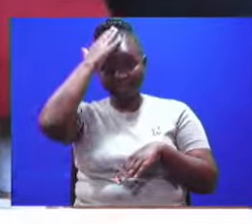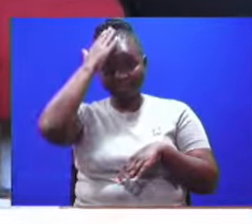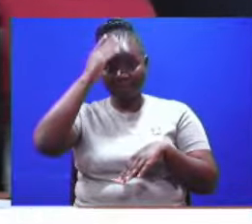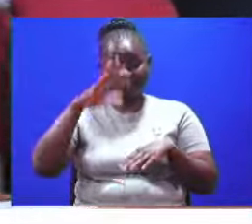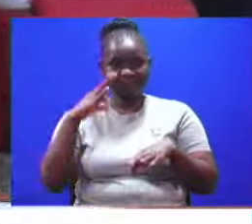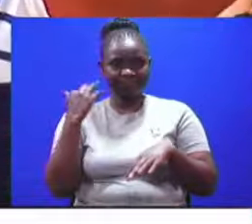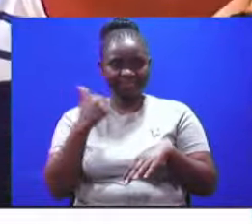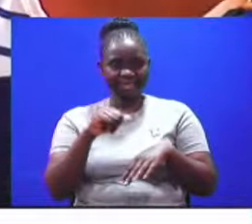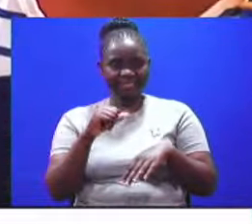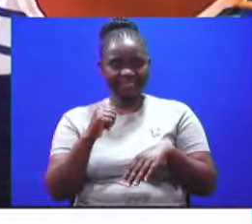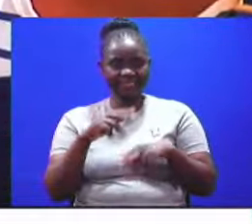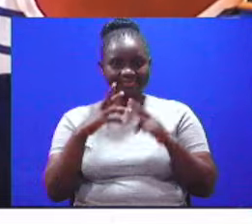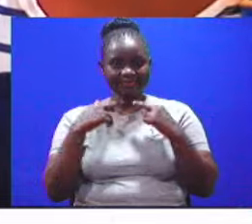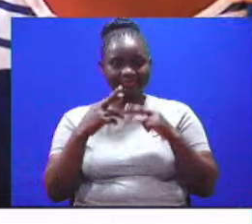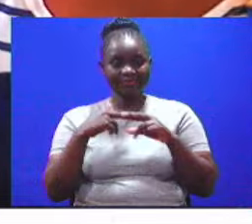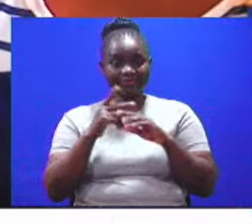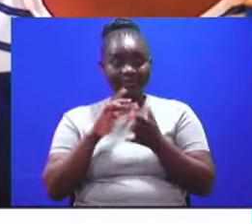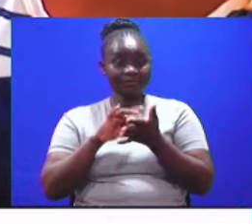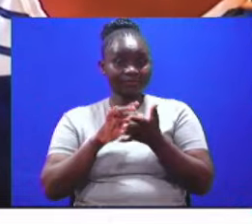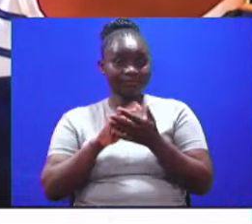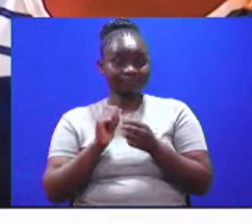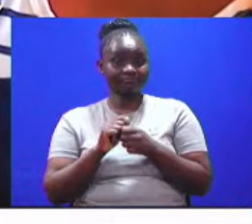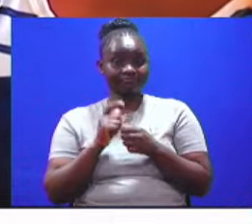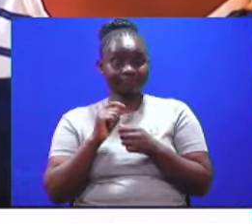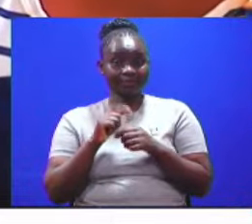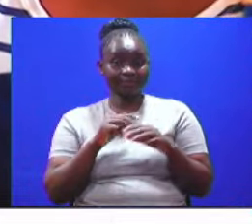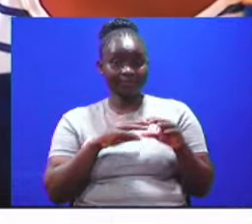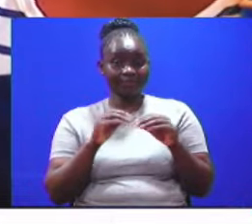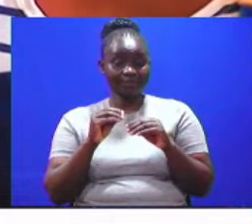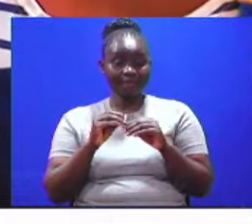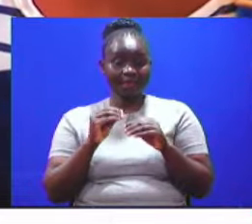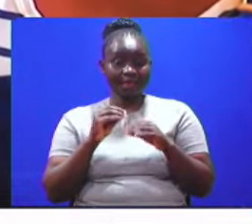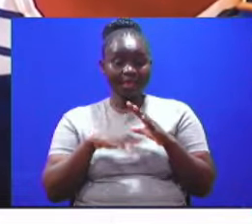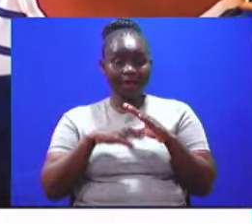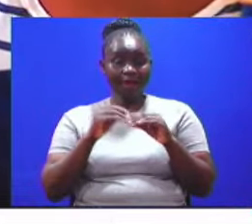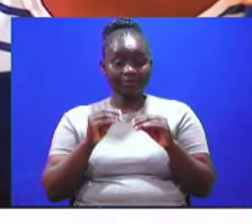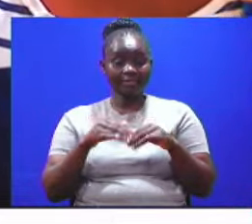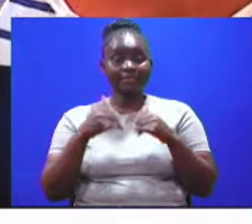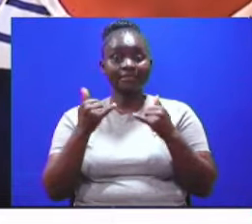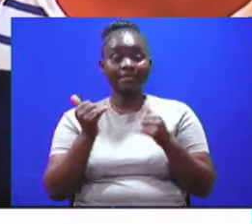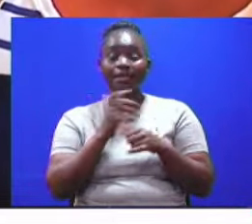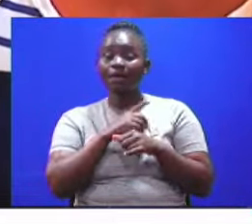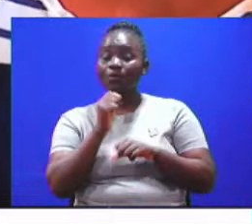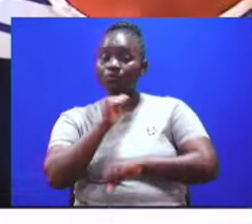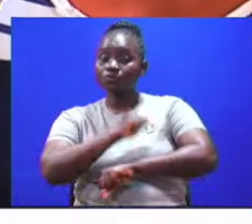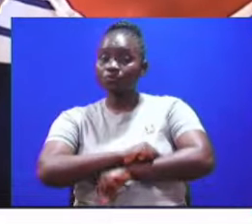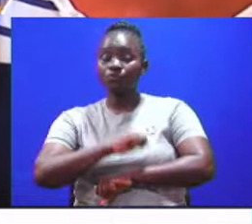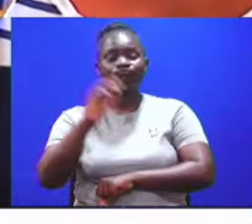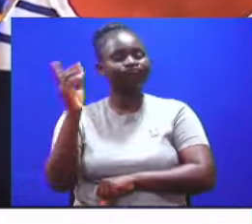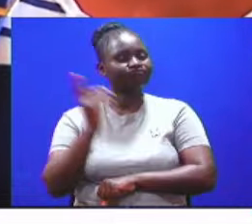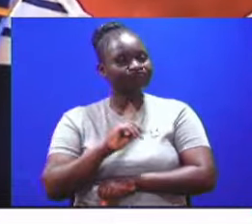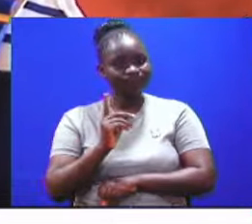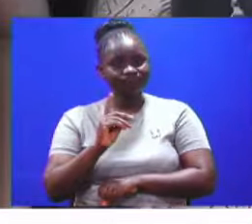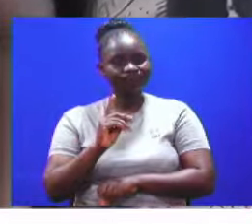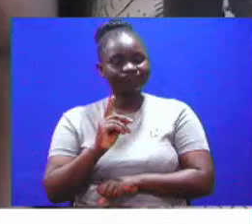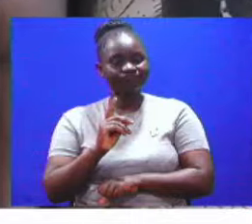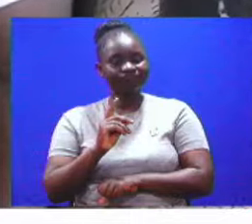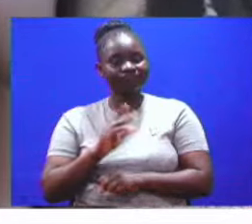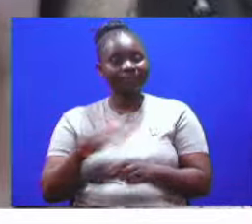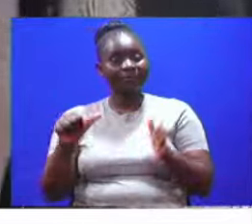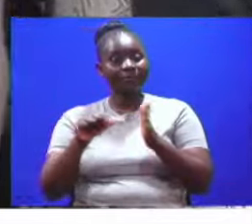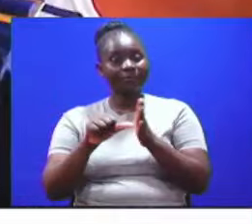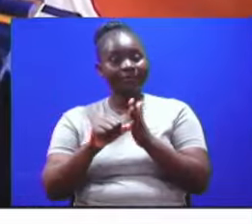tira atumu koche sebali pato kesi ko bonsi onta baso ko toko ko gende school umo chanda ni gole between ndu ne